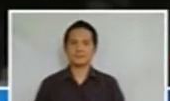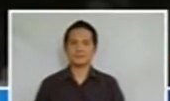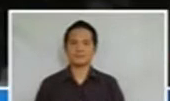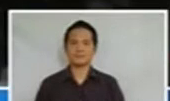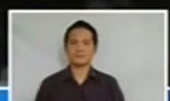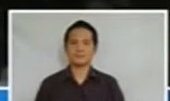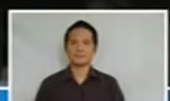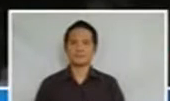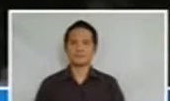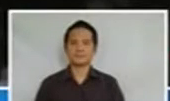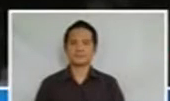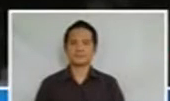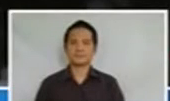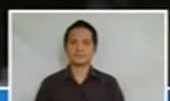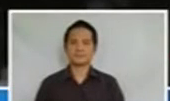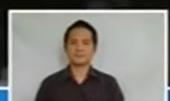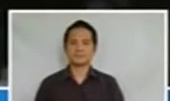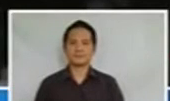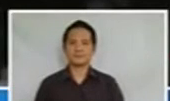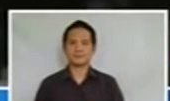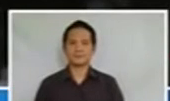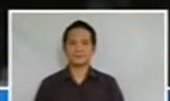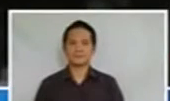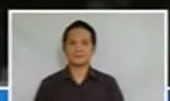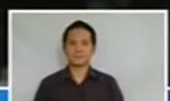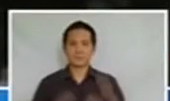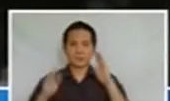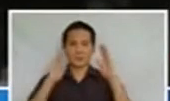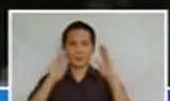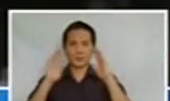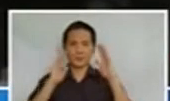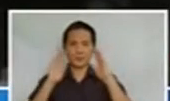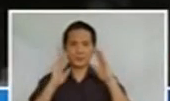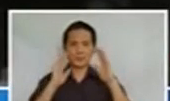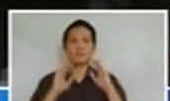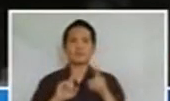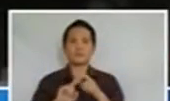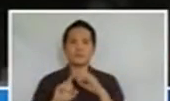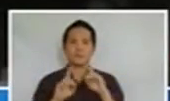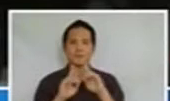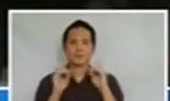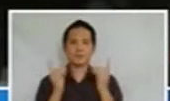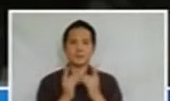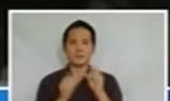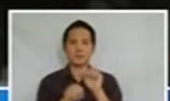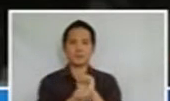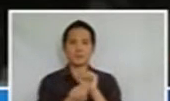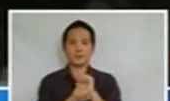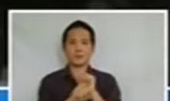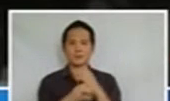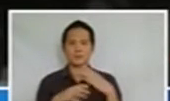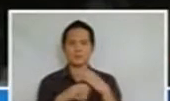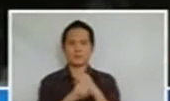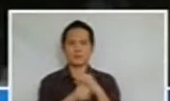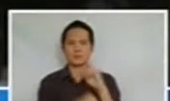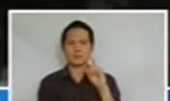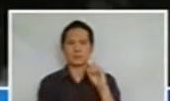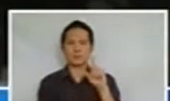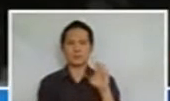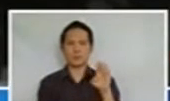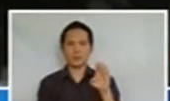ahensya. Layunin ang programa na makatulong sa paghahatid ng mga pangunahing goods at services, paggawa ng face